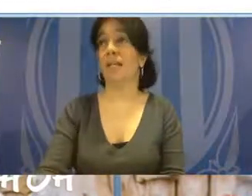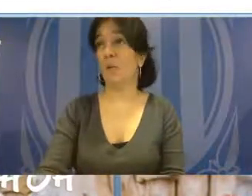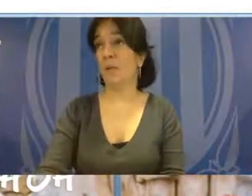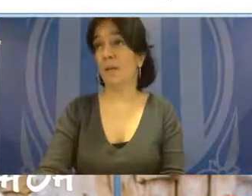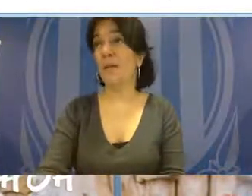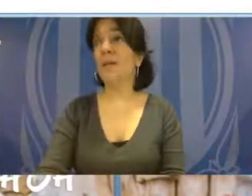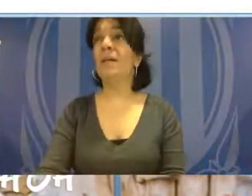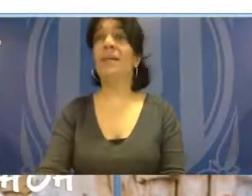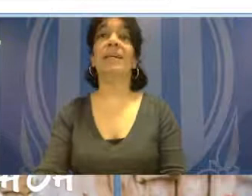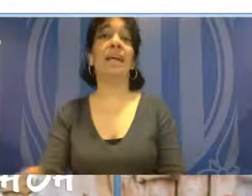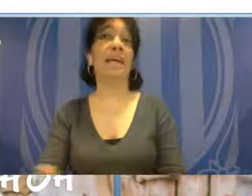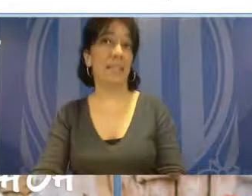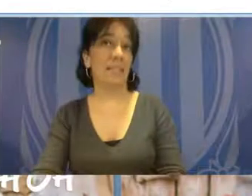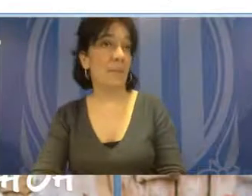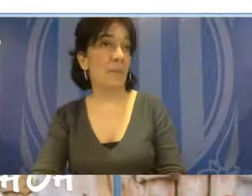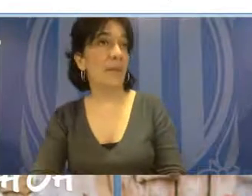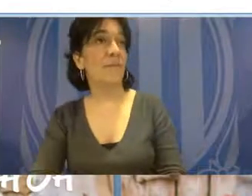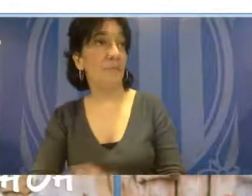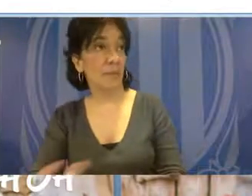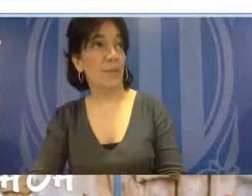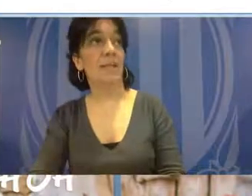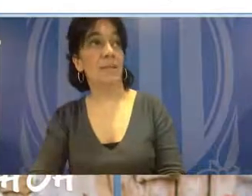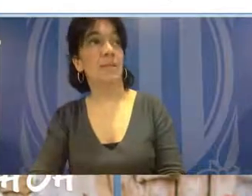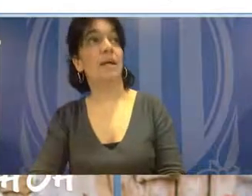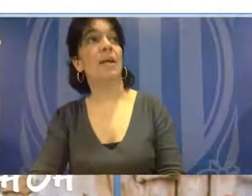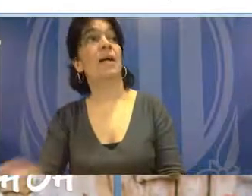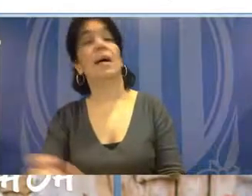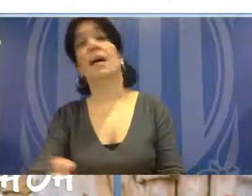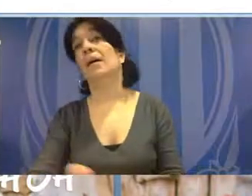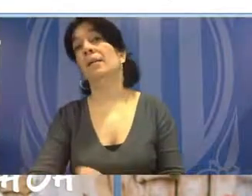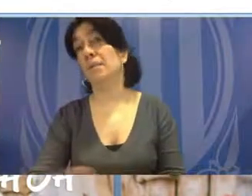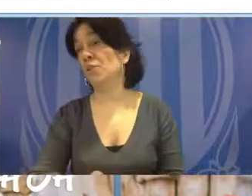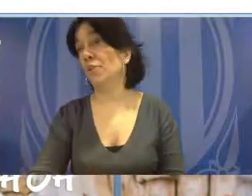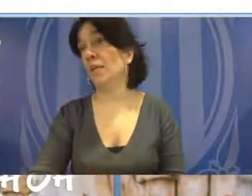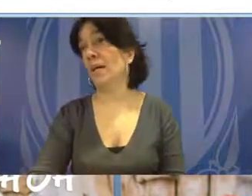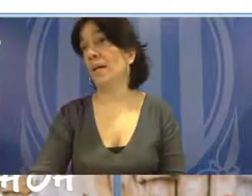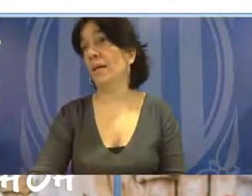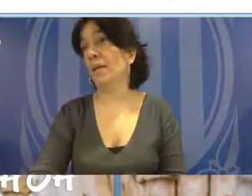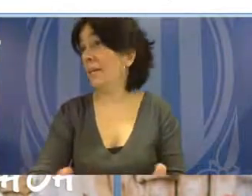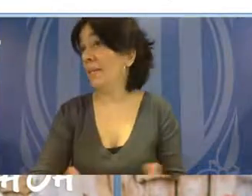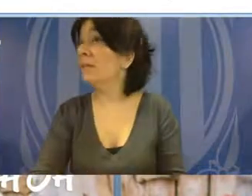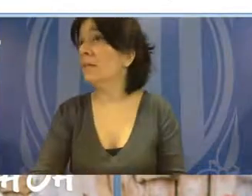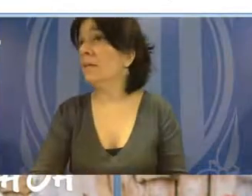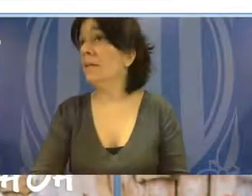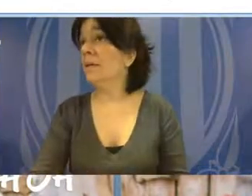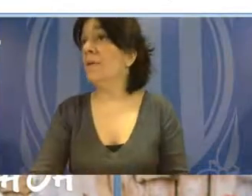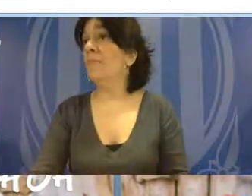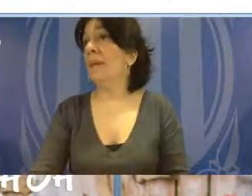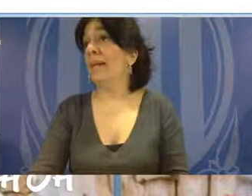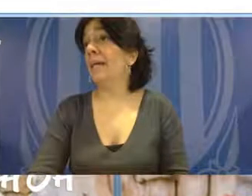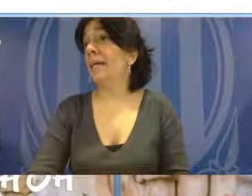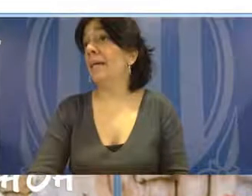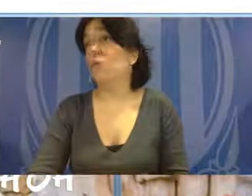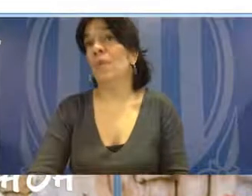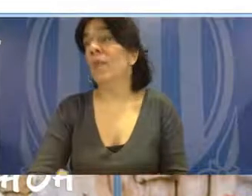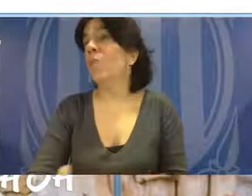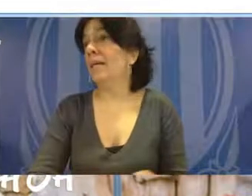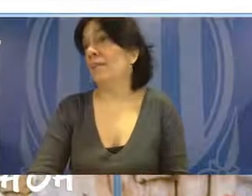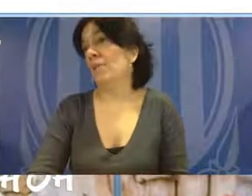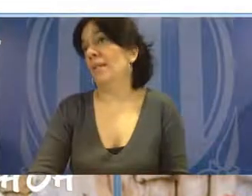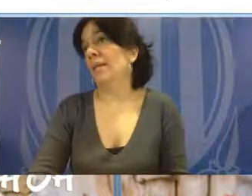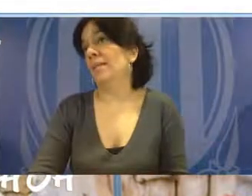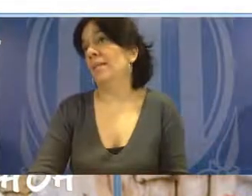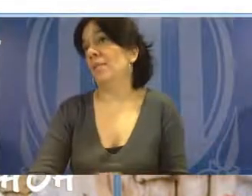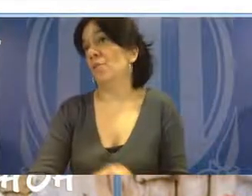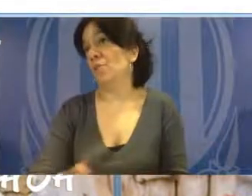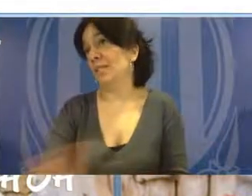de Catalunya. I aquesta setmana li han fet una entrevista a televisió de TV3. Perquè és un gran coneixedor,